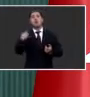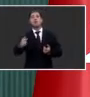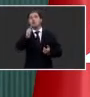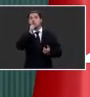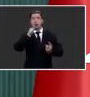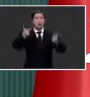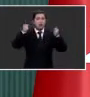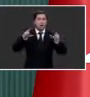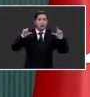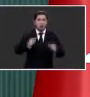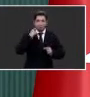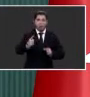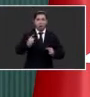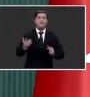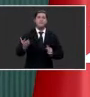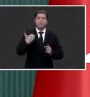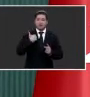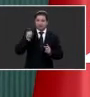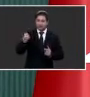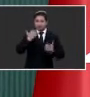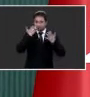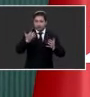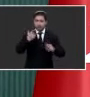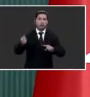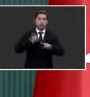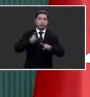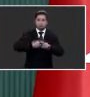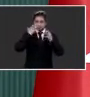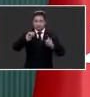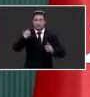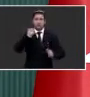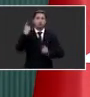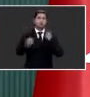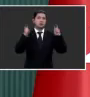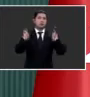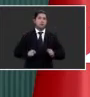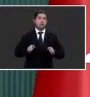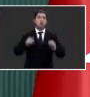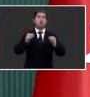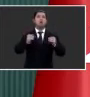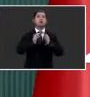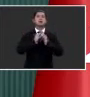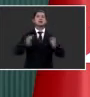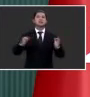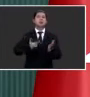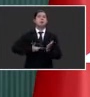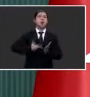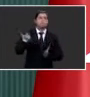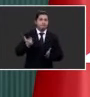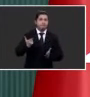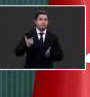tüketiminde verimliliği en üst seviyeye çıkartacak tedbirler alıyoruz topraksız tarım